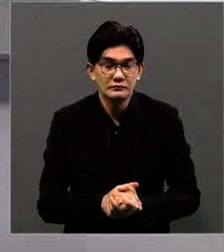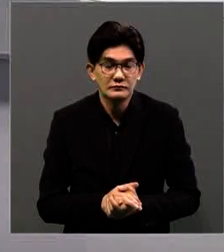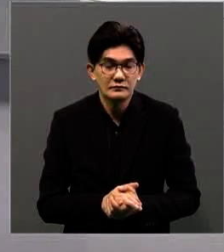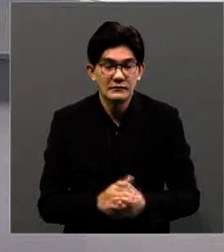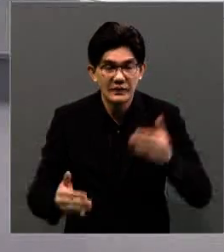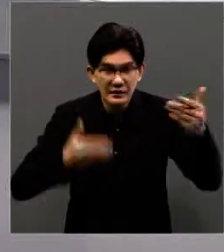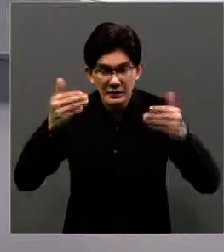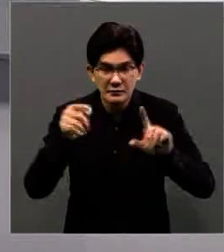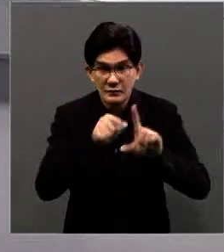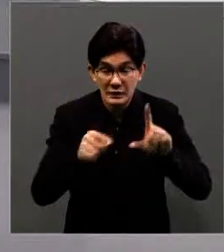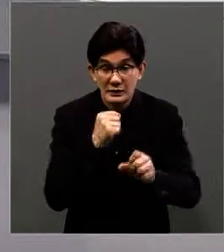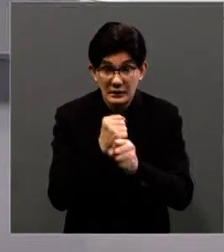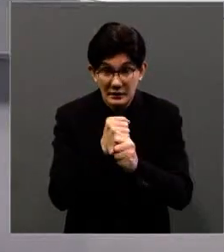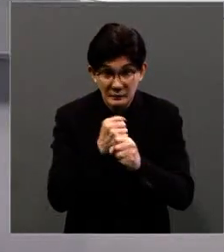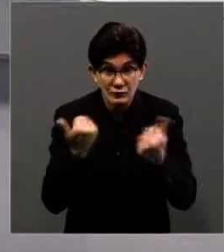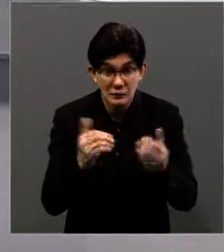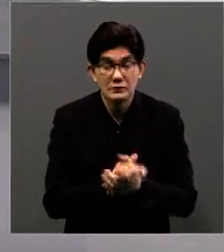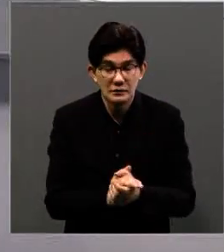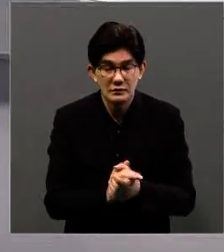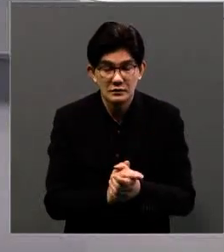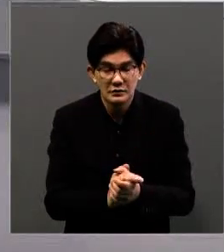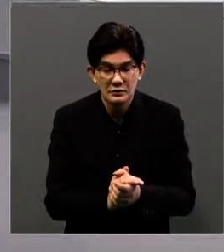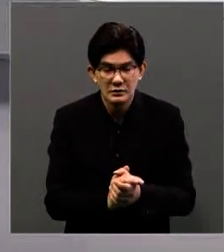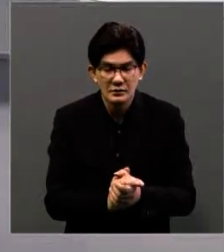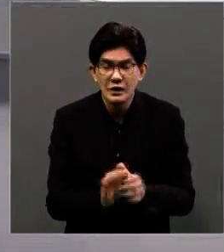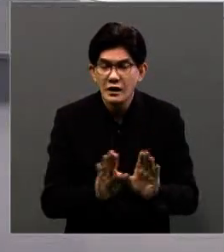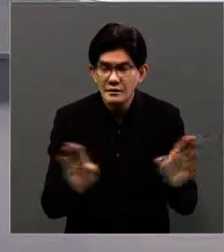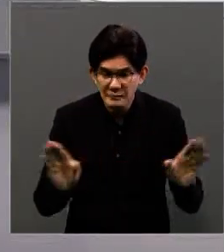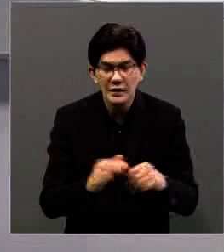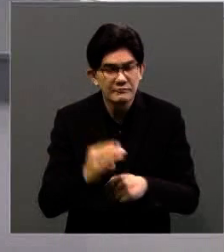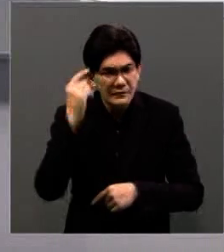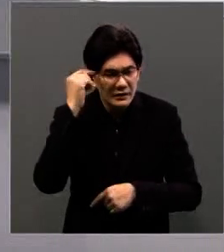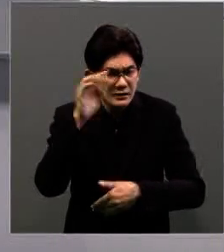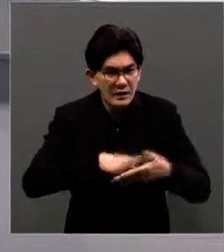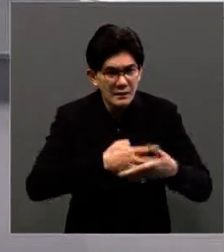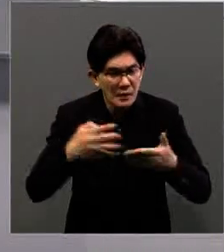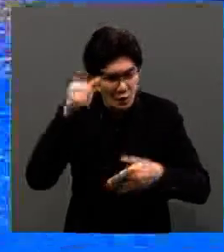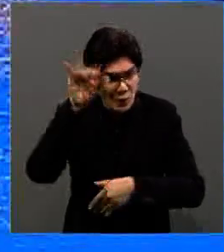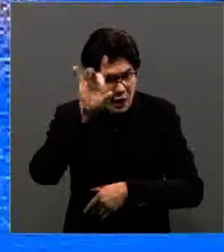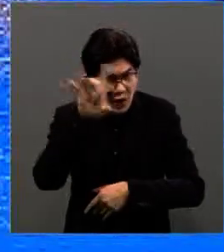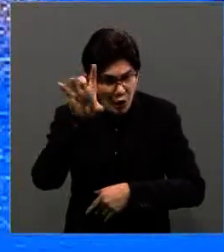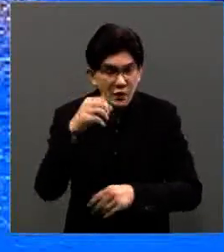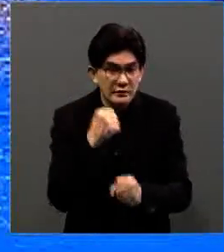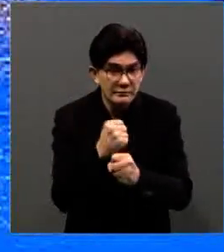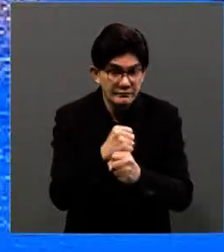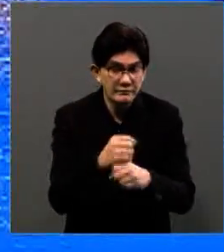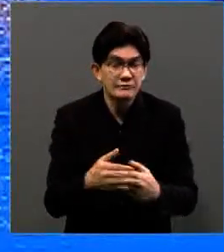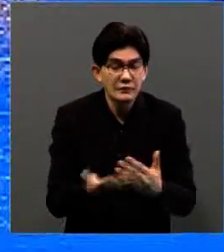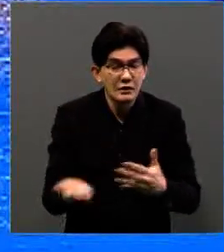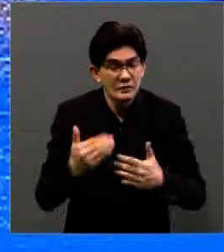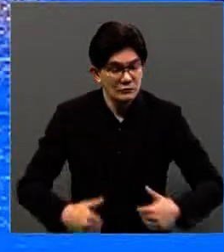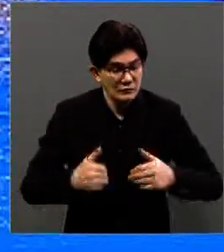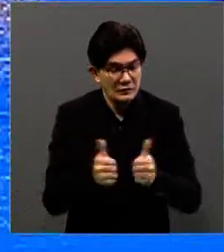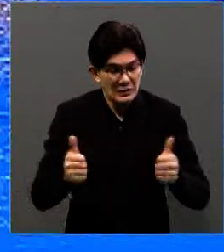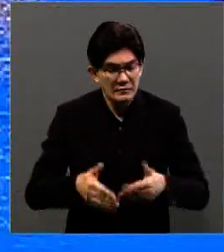ังต่อกันที่กิจกรรมของพรรคก้าวไกลนะครับวันนี้ได้มีการเปิดเวทีระดมความคิดเห็นแผน100วันยกระดับคุณภาพชีวิตแรงงานมั่นใจครับจะส